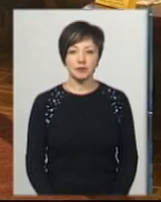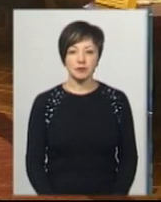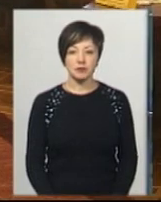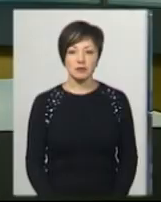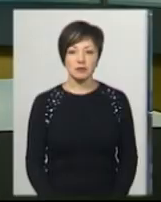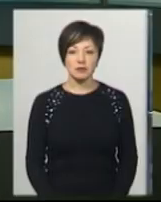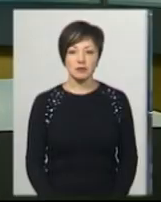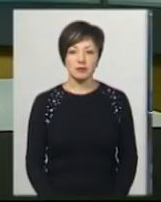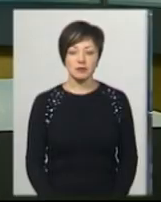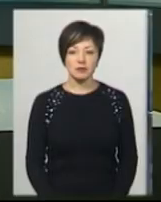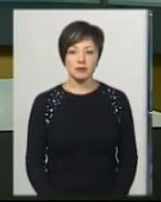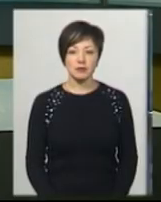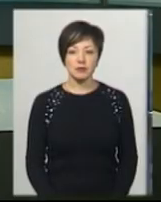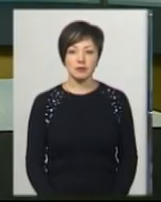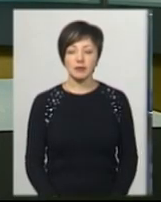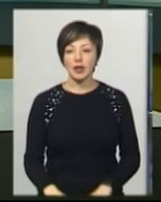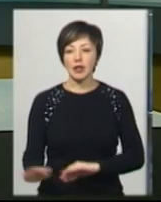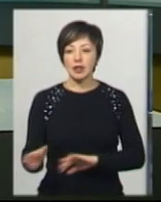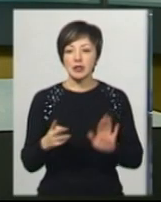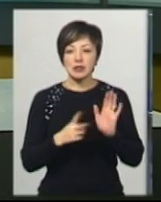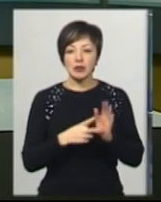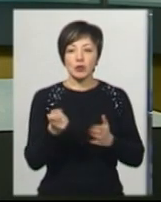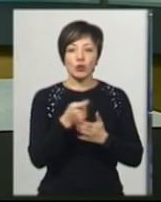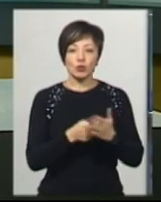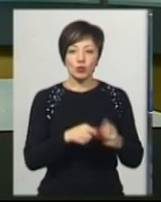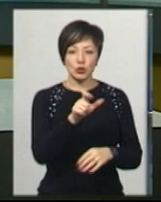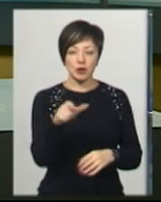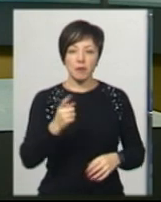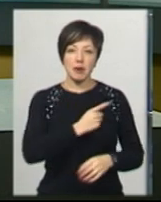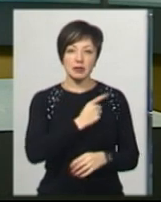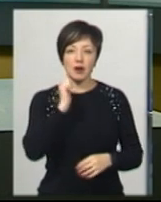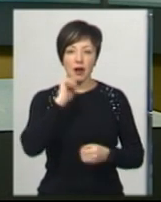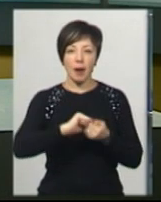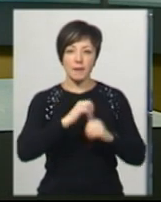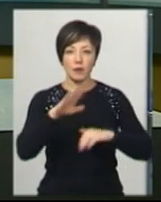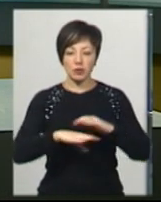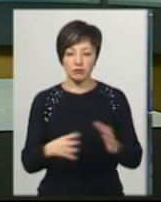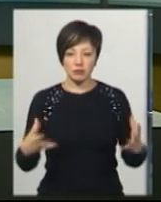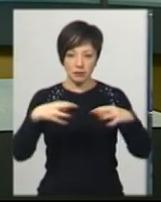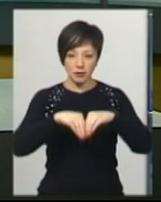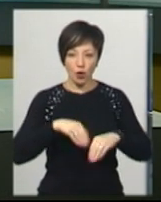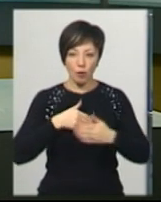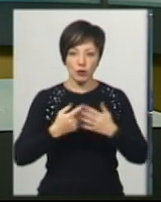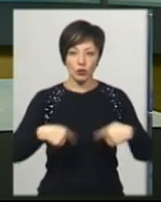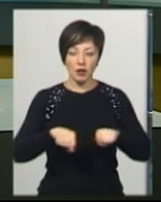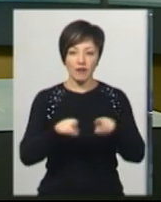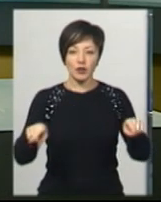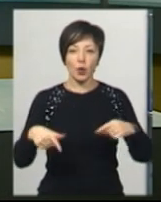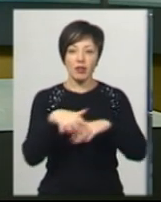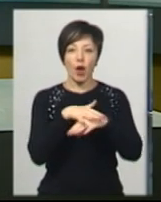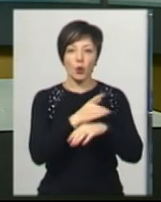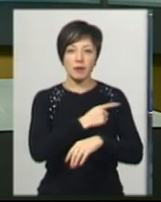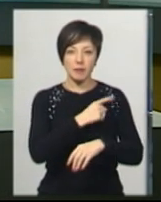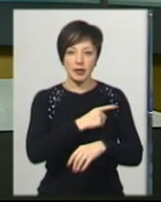Хмельницький. Семеро художників і майстрів Кам'янця Подільського об'єдналися в громадську організацію «Відродження народних ремесел